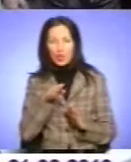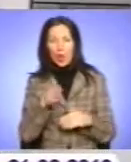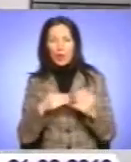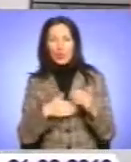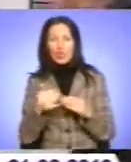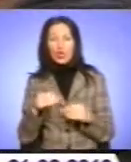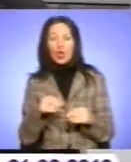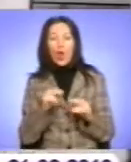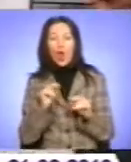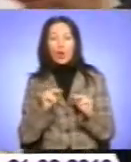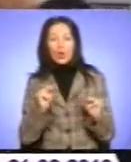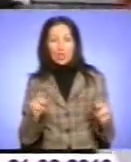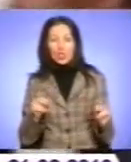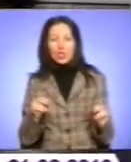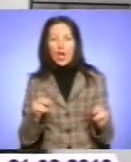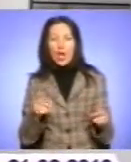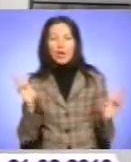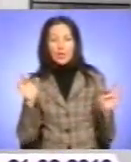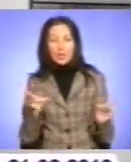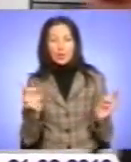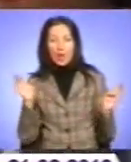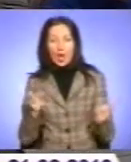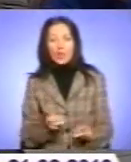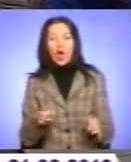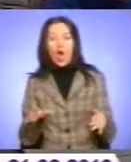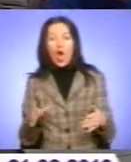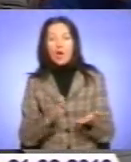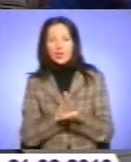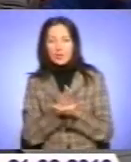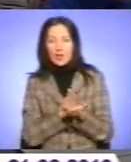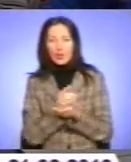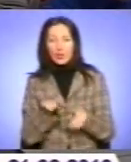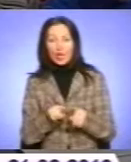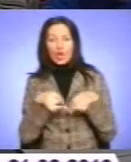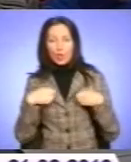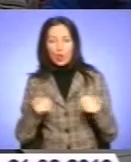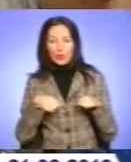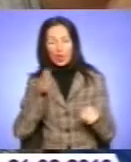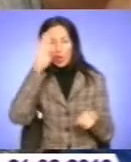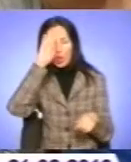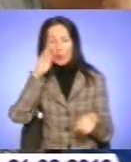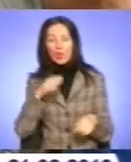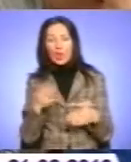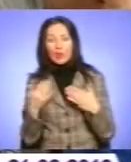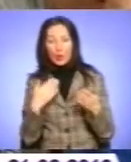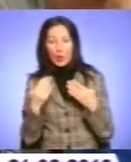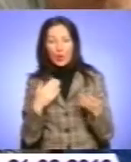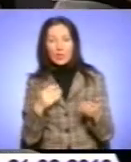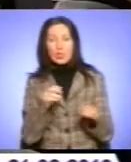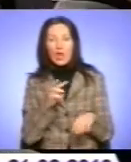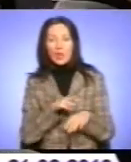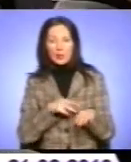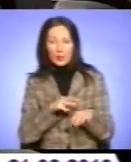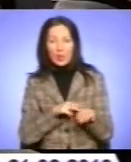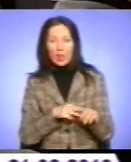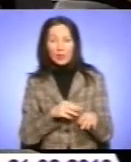торгівлі. Юнакам було про що поспілкуватися із правоохоронцями, адже багато із них невдовзі і самі сядуть за кермо автомобіля.